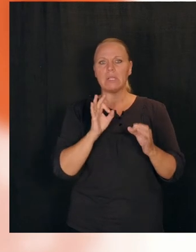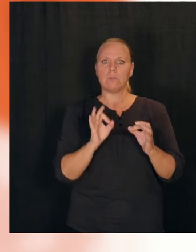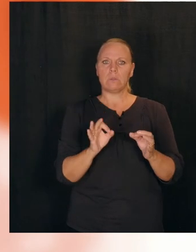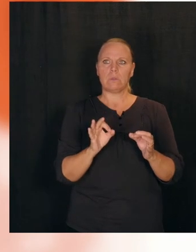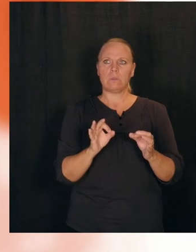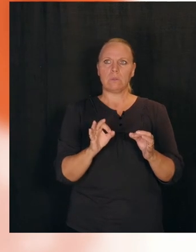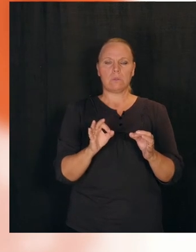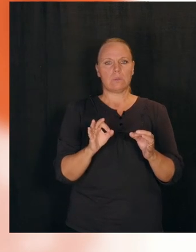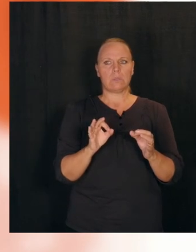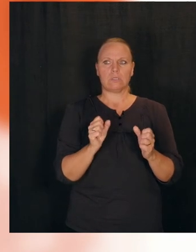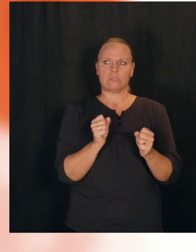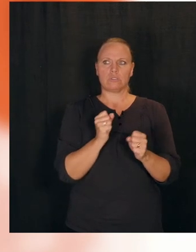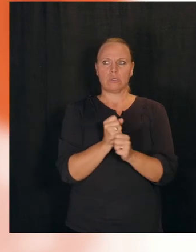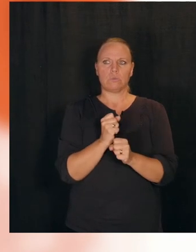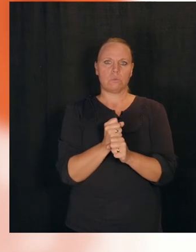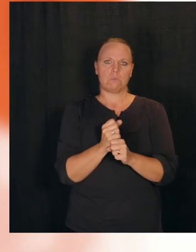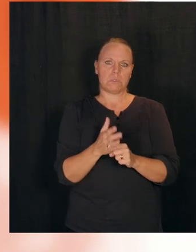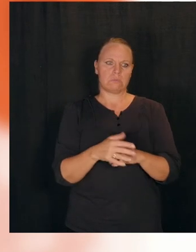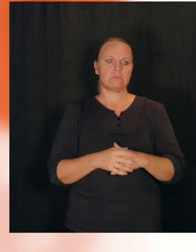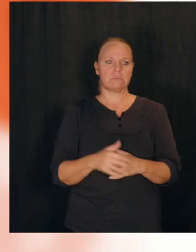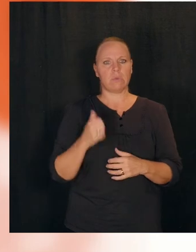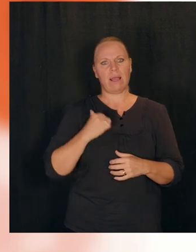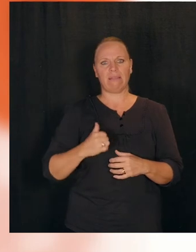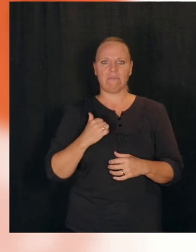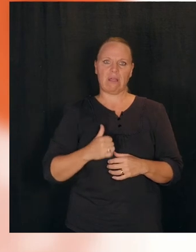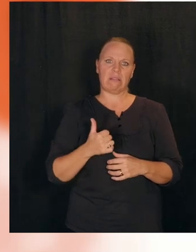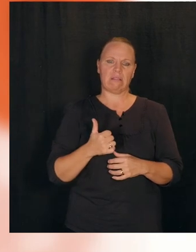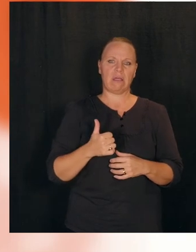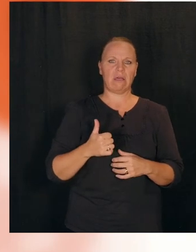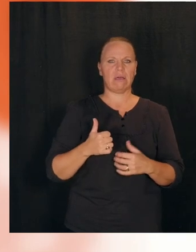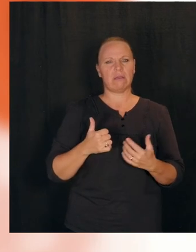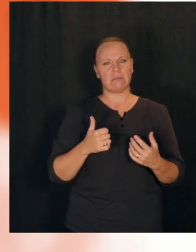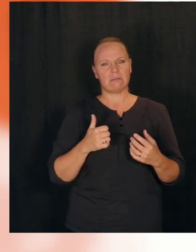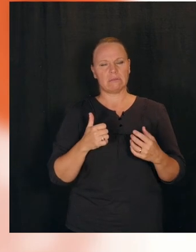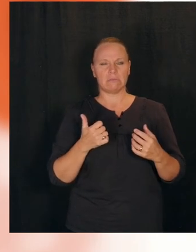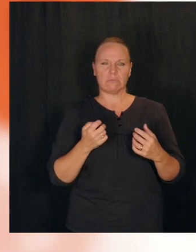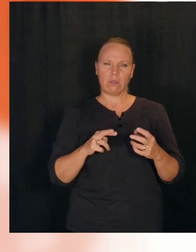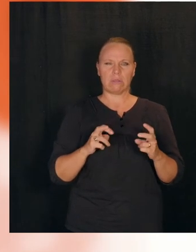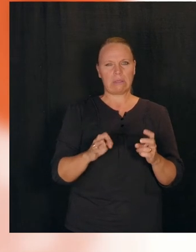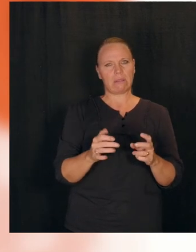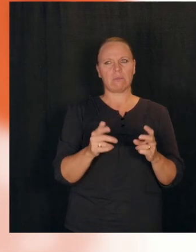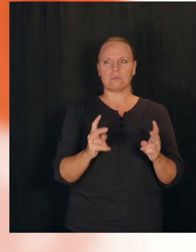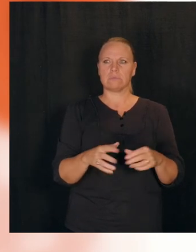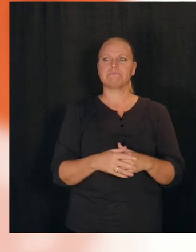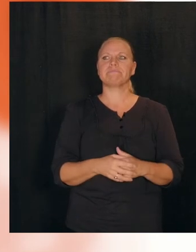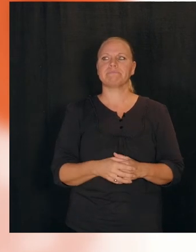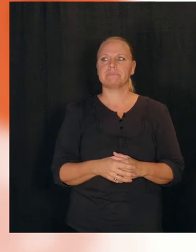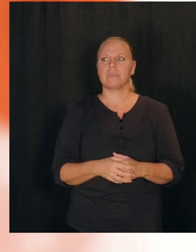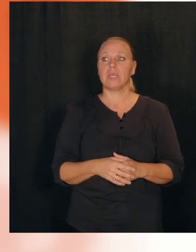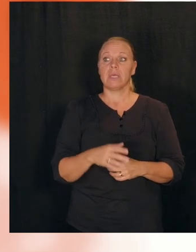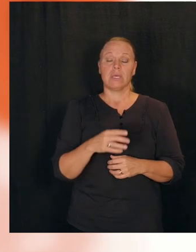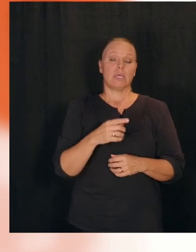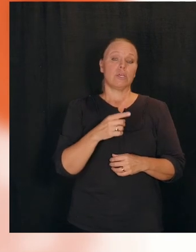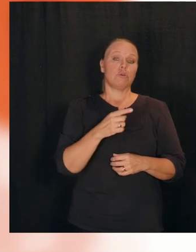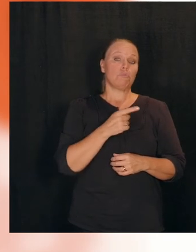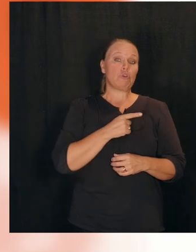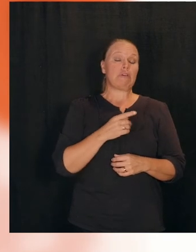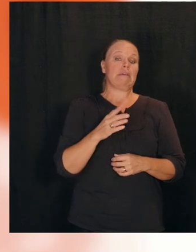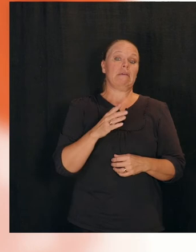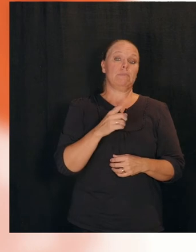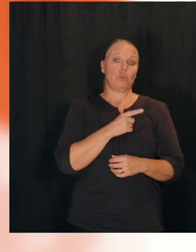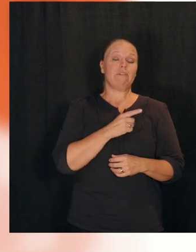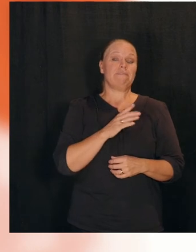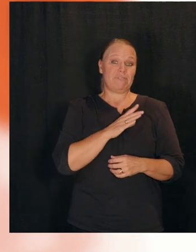och annat. Men jag skulle vilja säga att mycket finns redan. Det handlar mer om hur vi knyter ihop det,